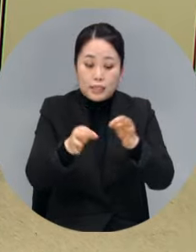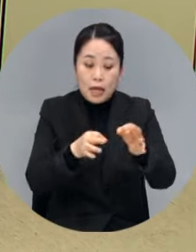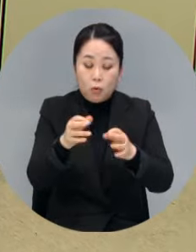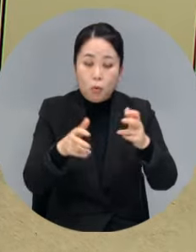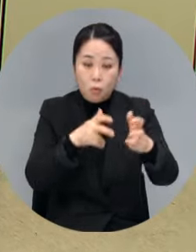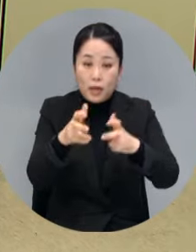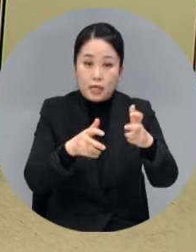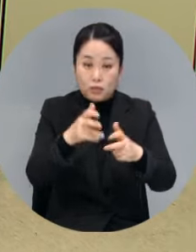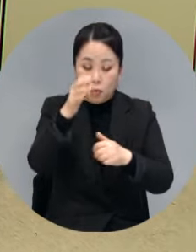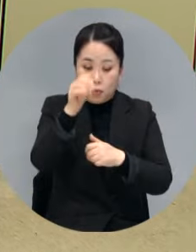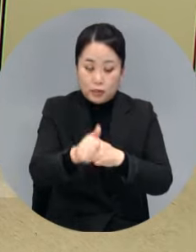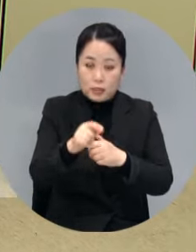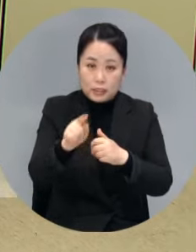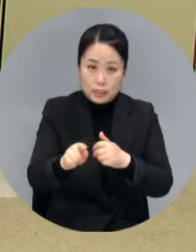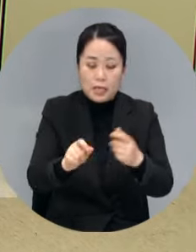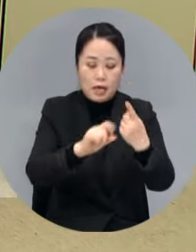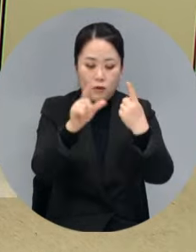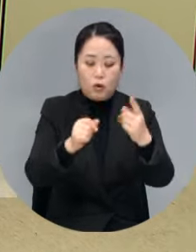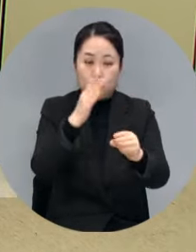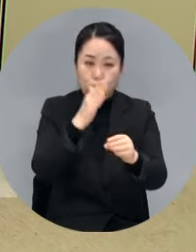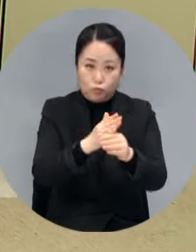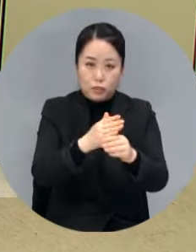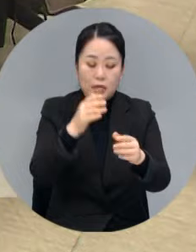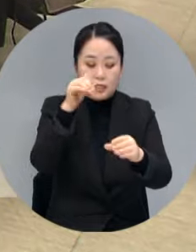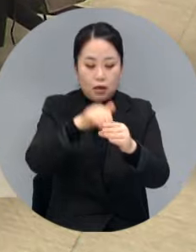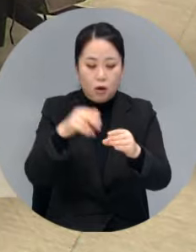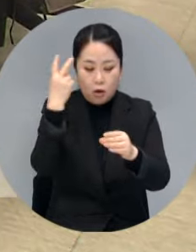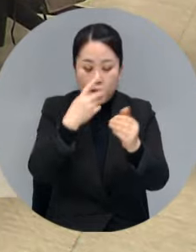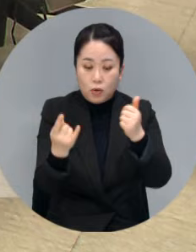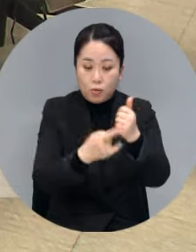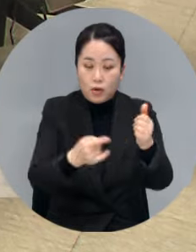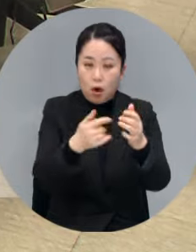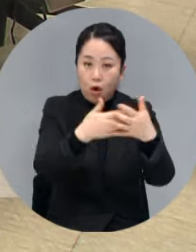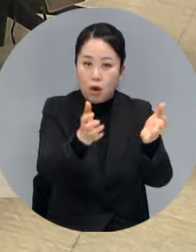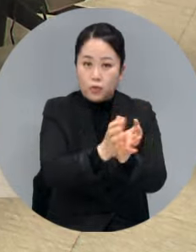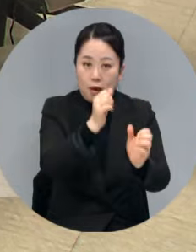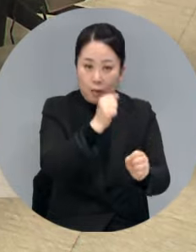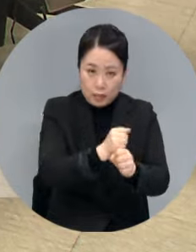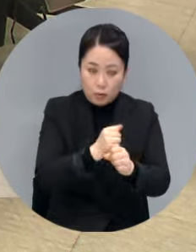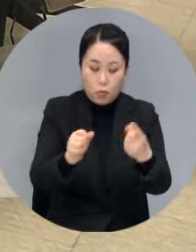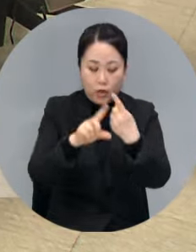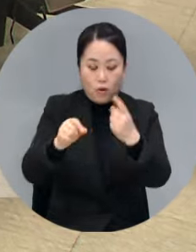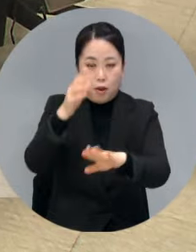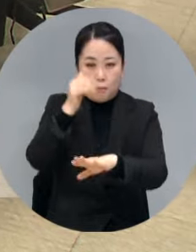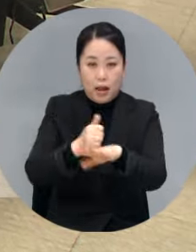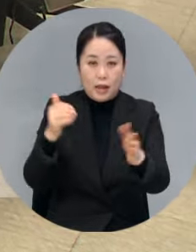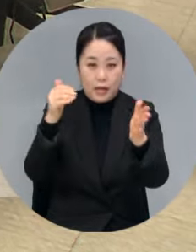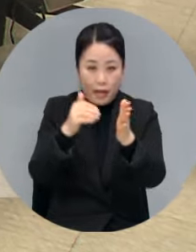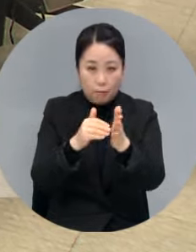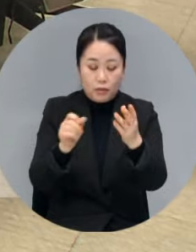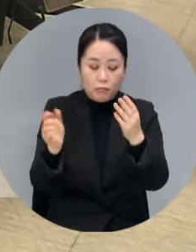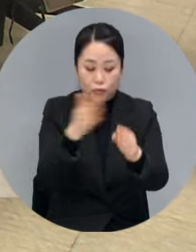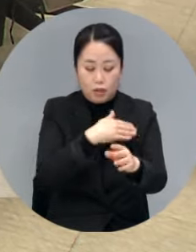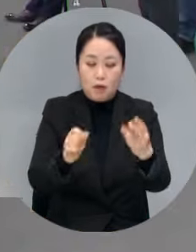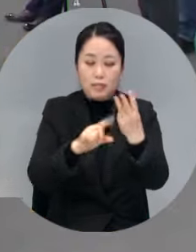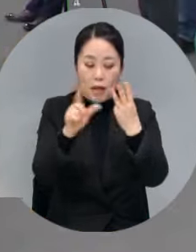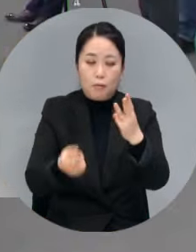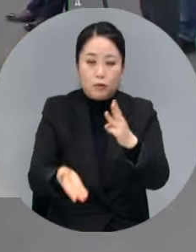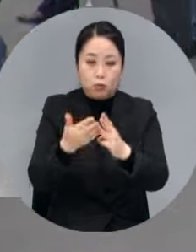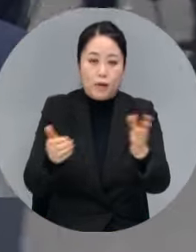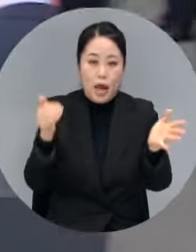중순 선거관리위원회를 구성하고 다음 달 말부터 3월 초까지 제25대 상위의원 후보 등록을 받을